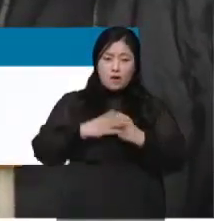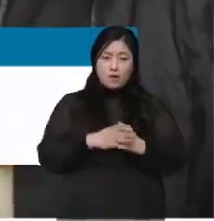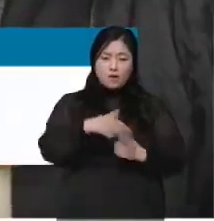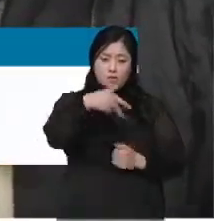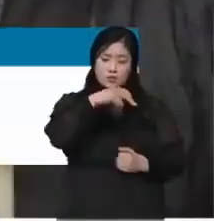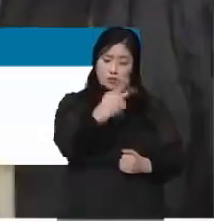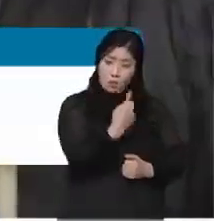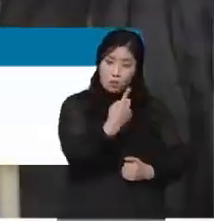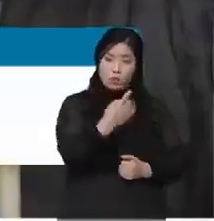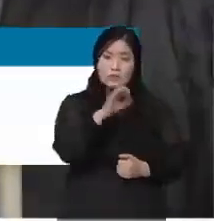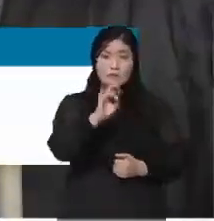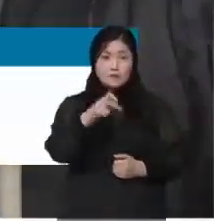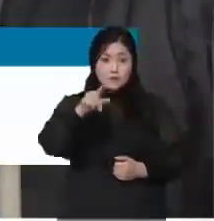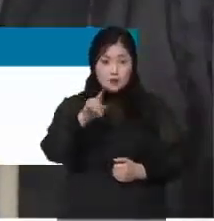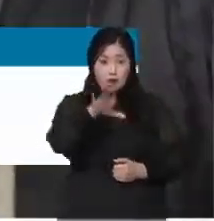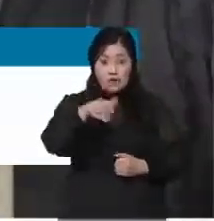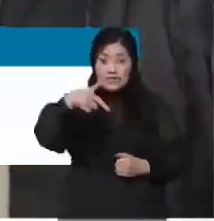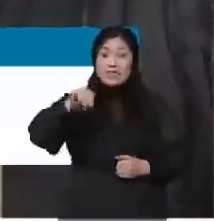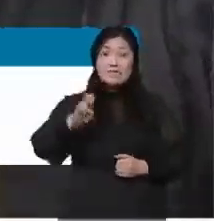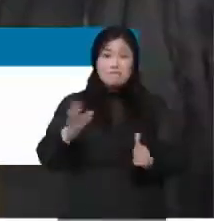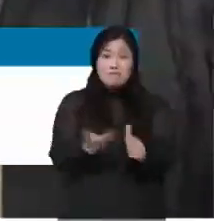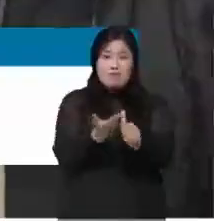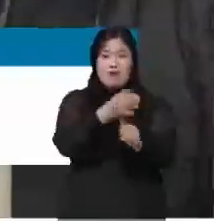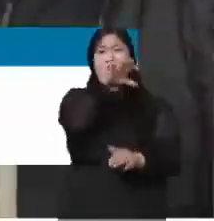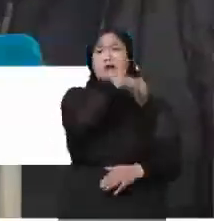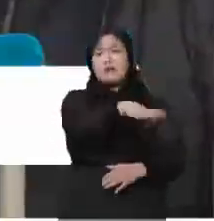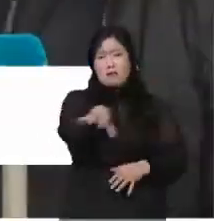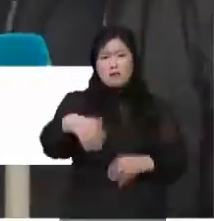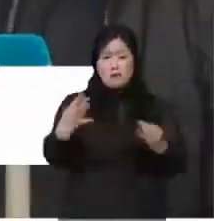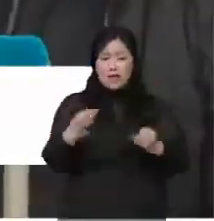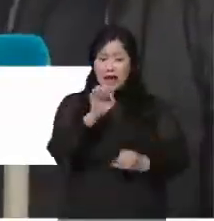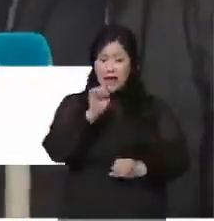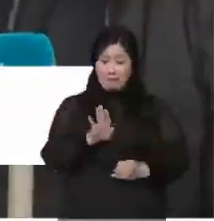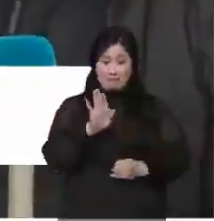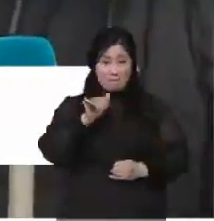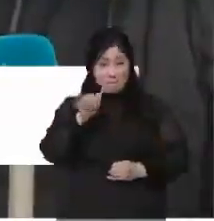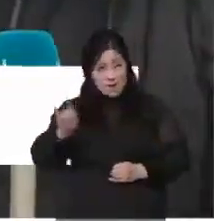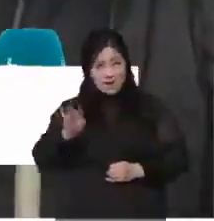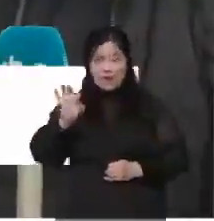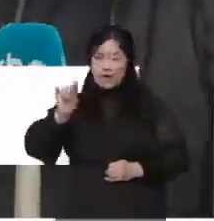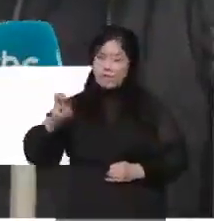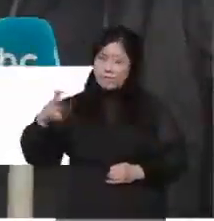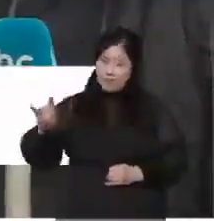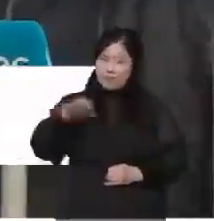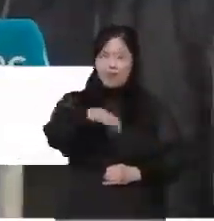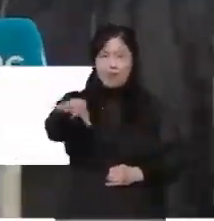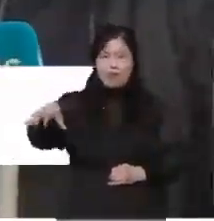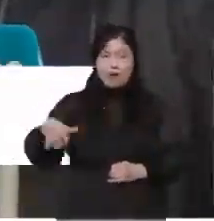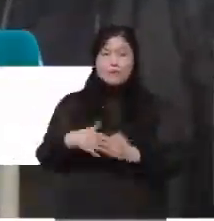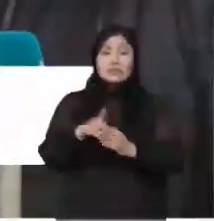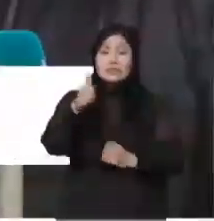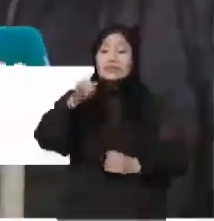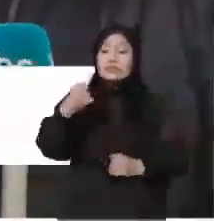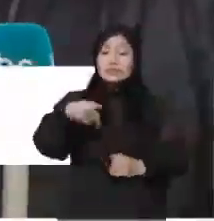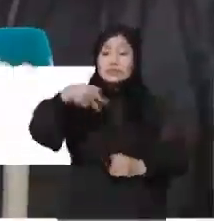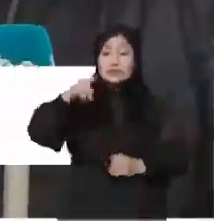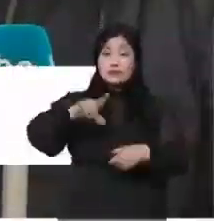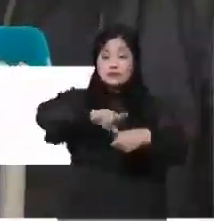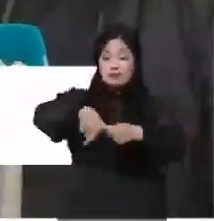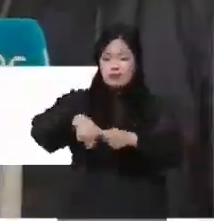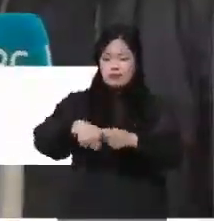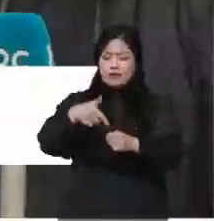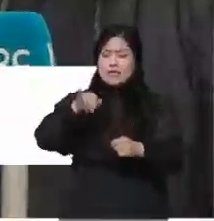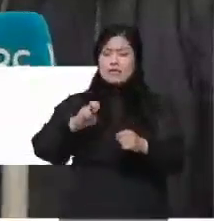임자나 어마어마하게 지금 김양식장이 많거든요. 여기 지금 앞에도나 여기 지금 암태, 안자 전부 다 해서 흑산도 주변을 비롯해서